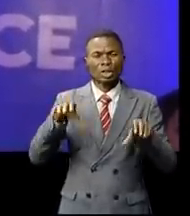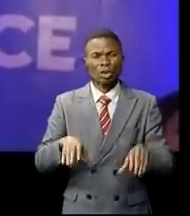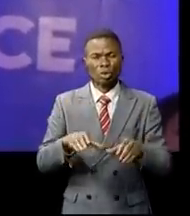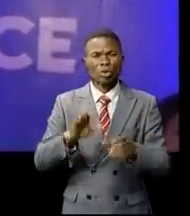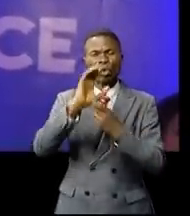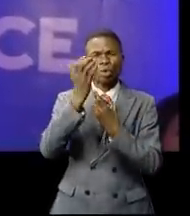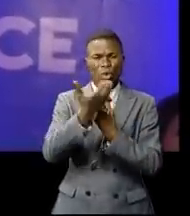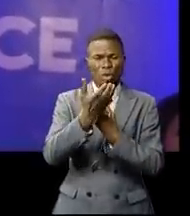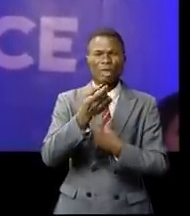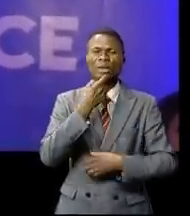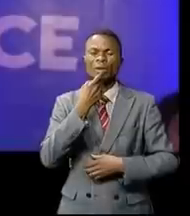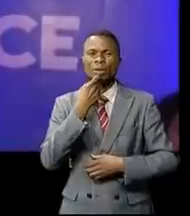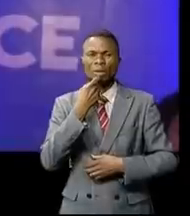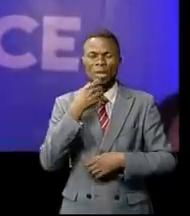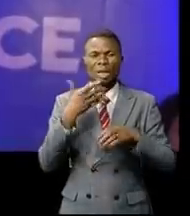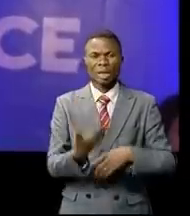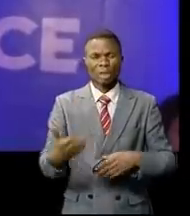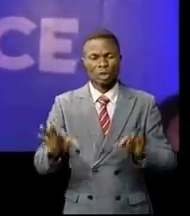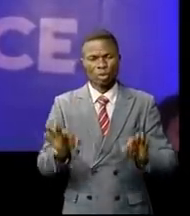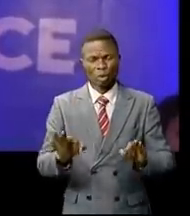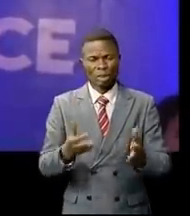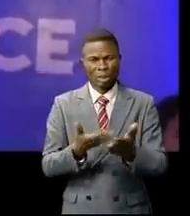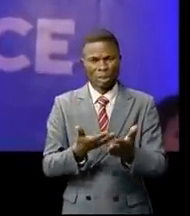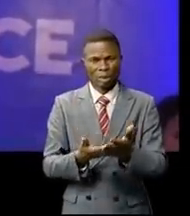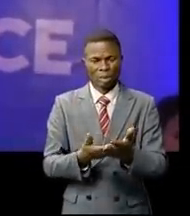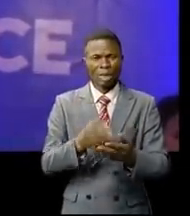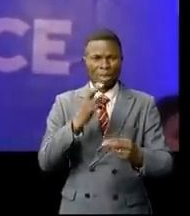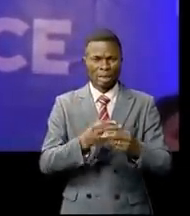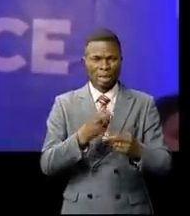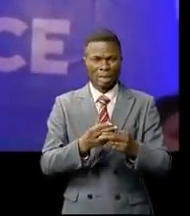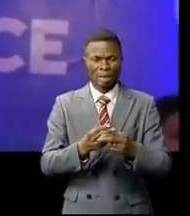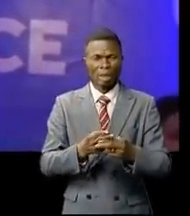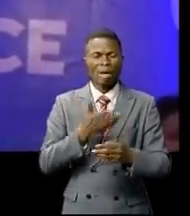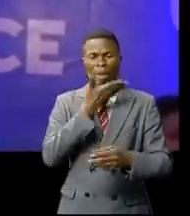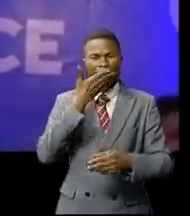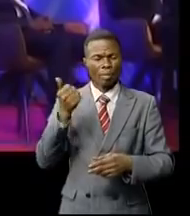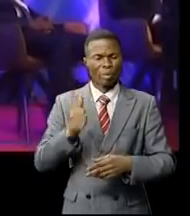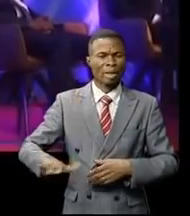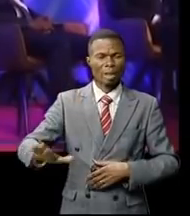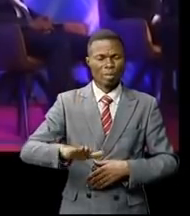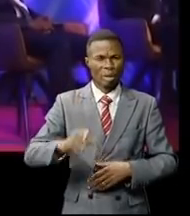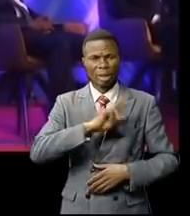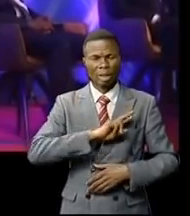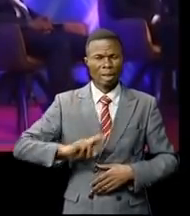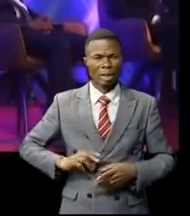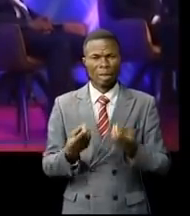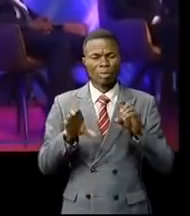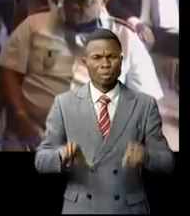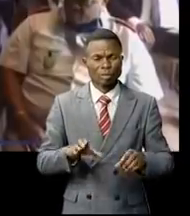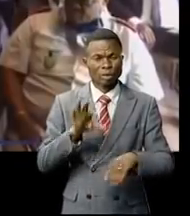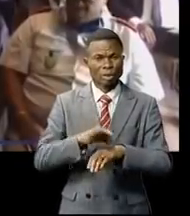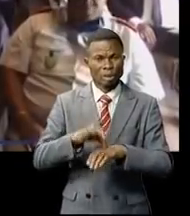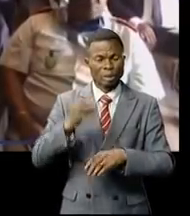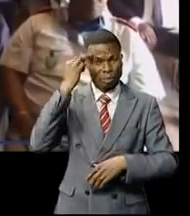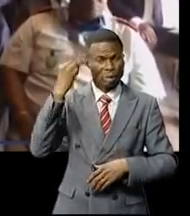et naturel fossiles varech attractif que les gorges c'est magnifique pays des cages également pour la ministre